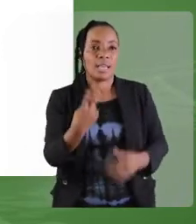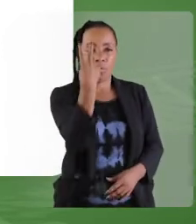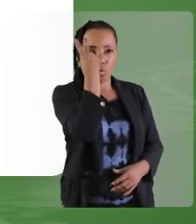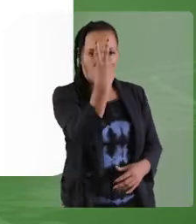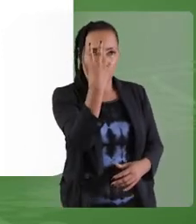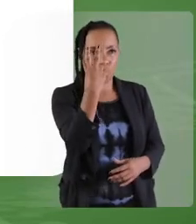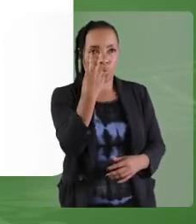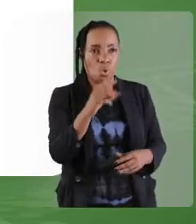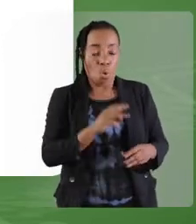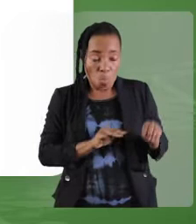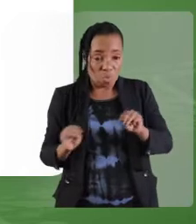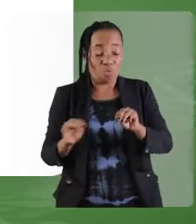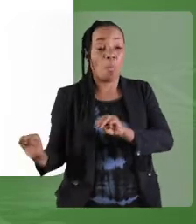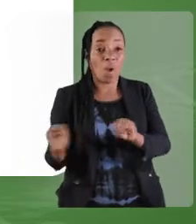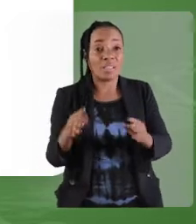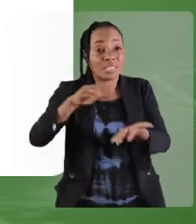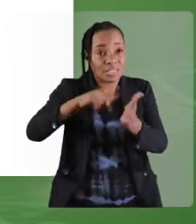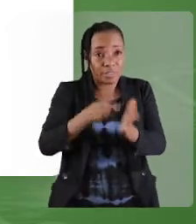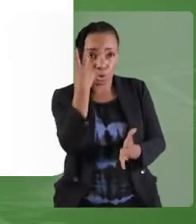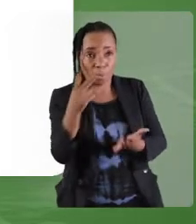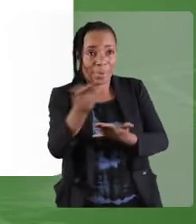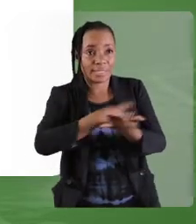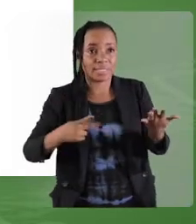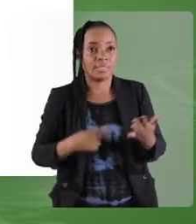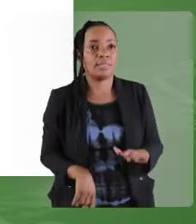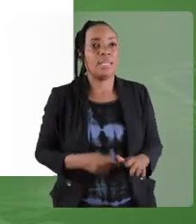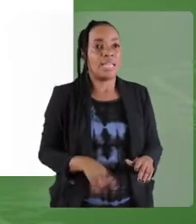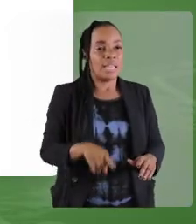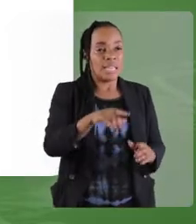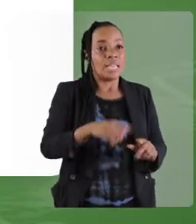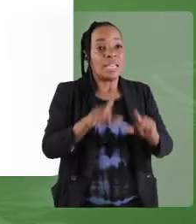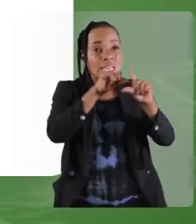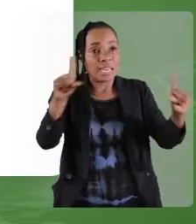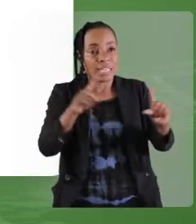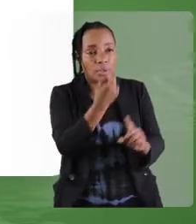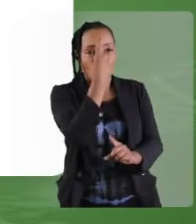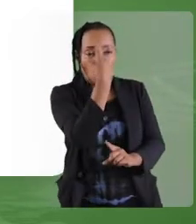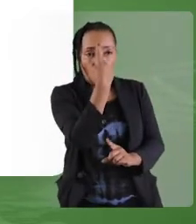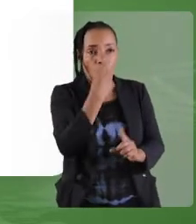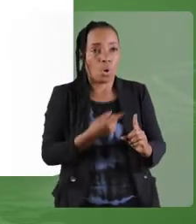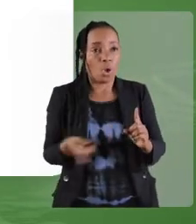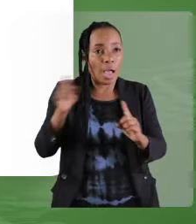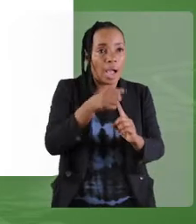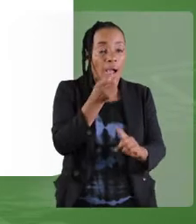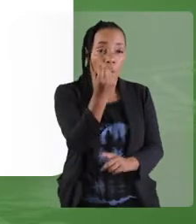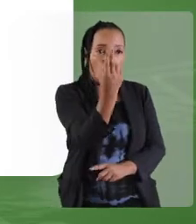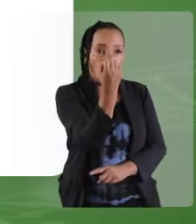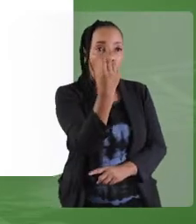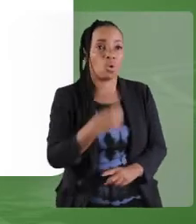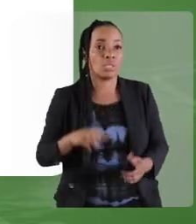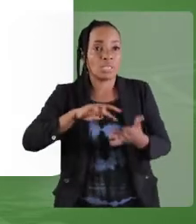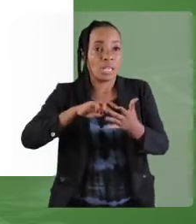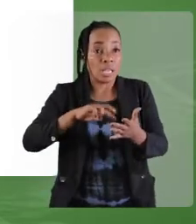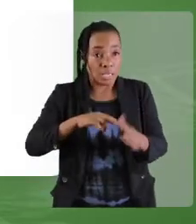existe deux mouvements. Premièrement, de la ligne 1 à la ligne 11, de l'homme n'est rien à ma